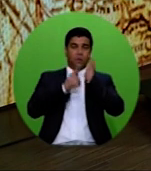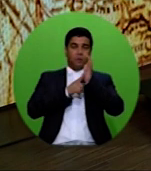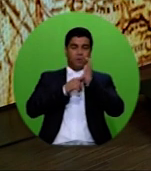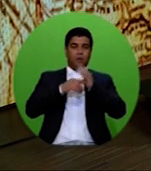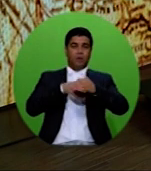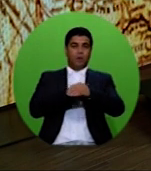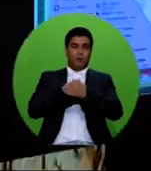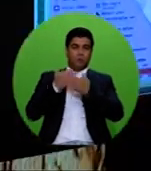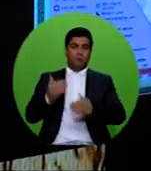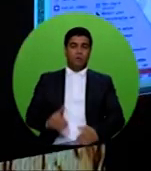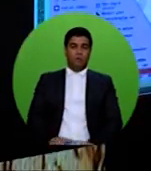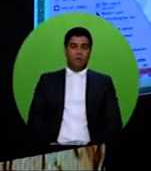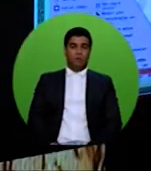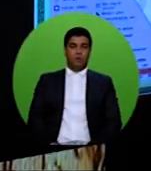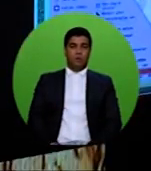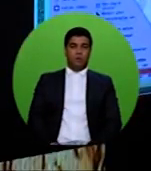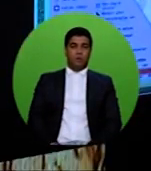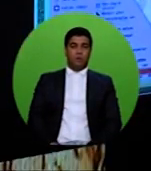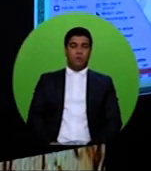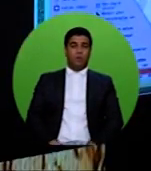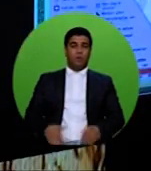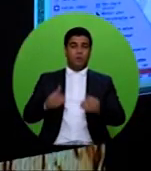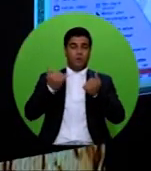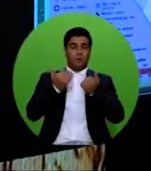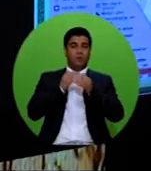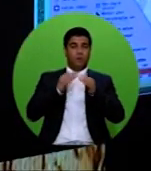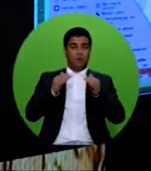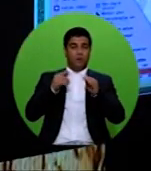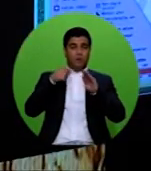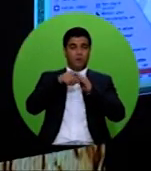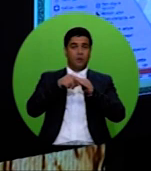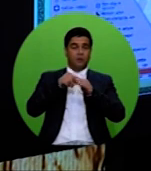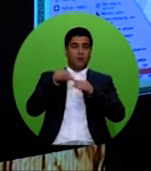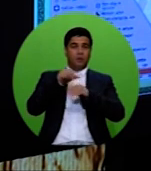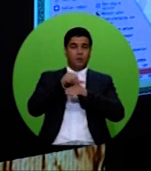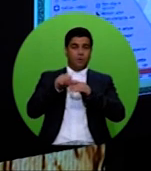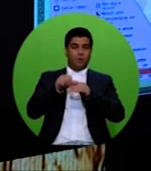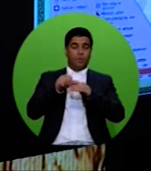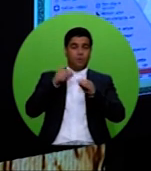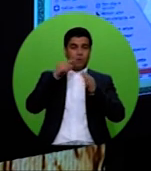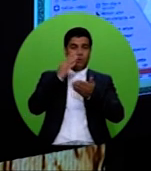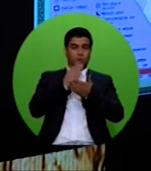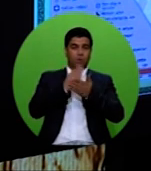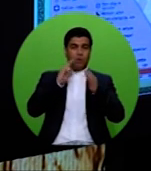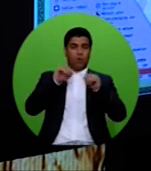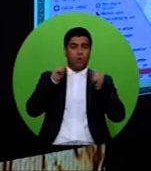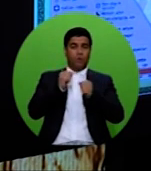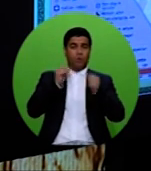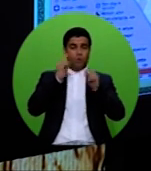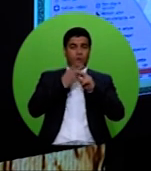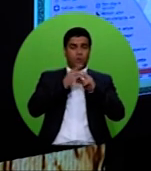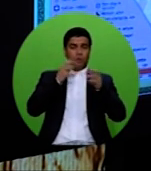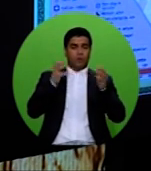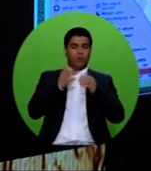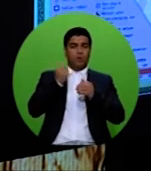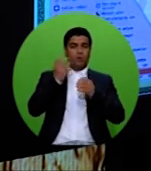0,8 градусов. Но, ребята, если на территории возникает холодный воздух, он здесь сохраняется